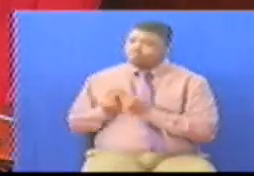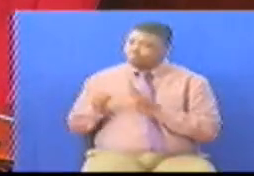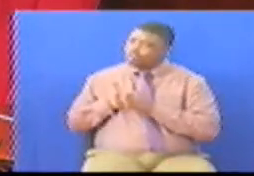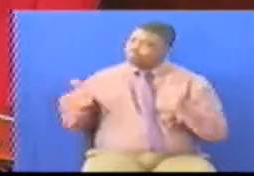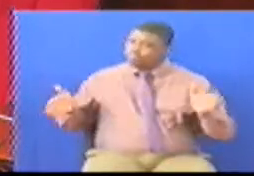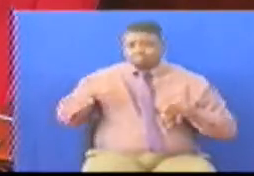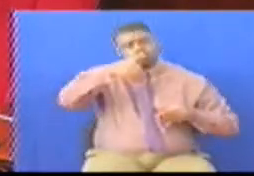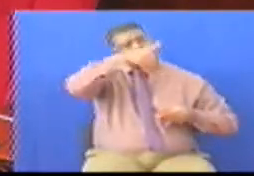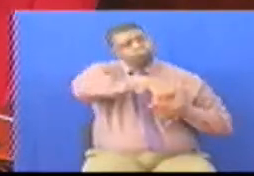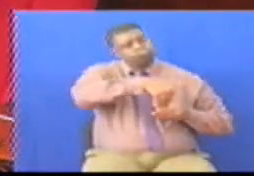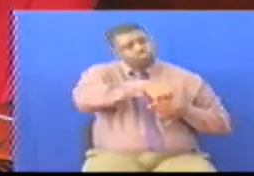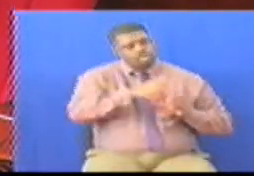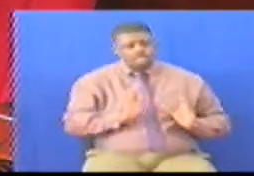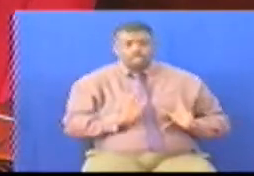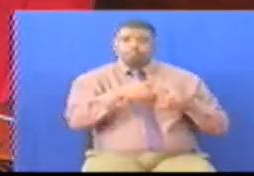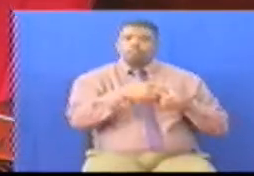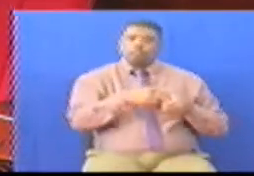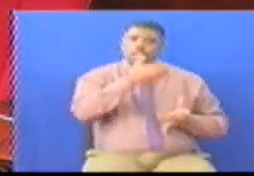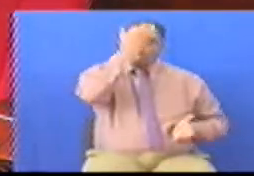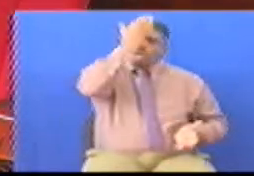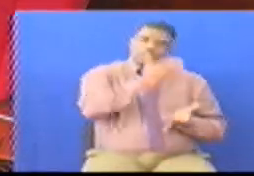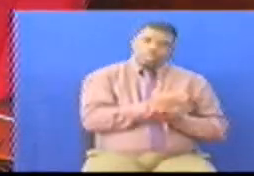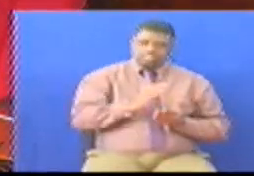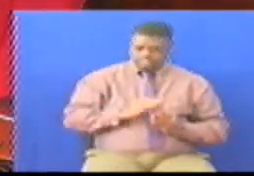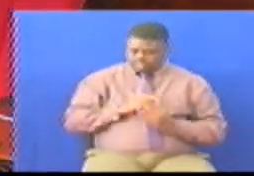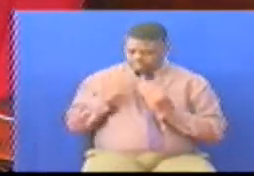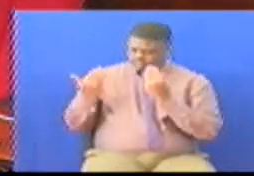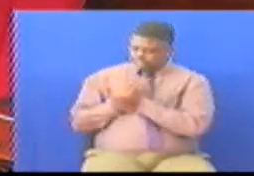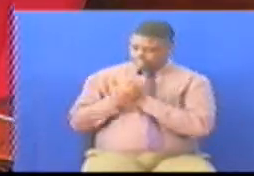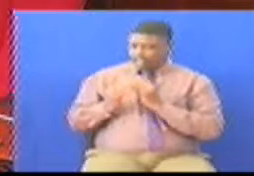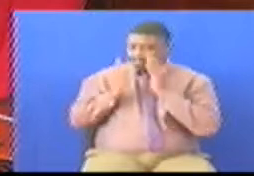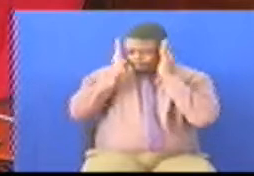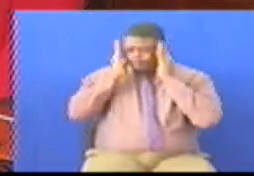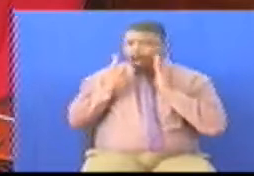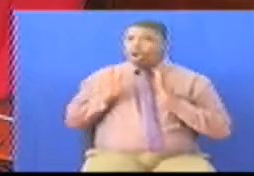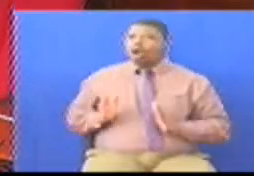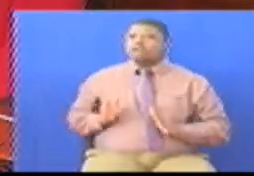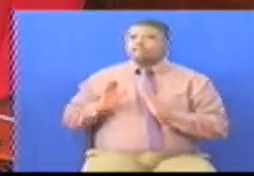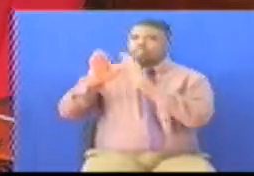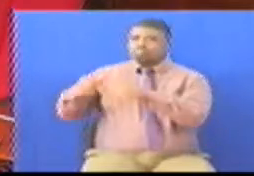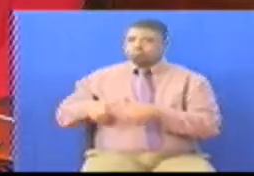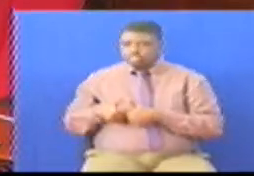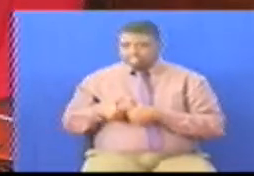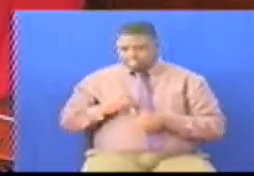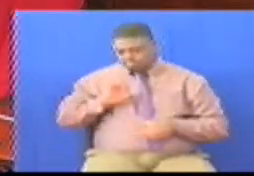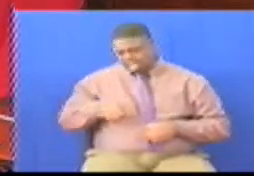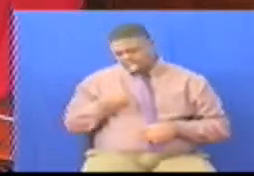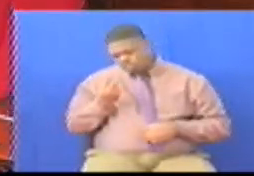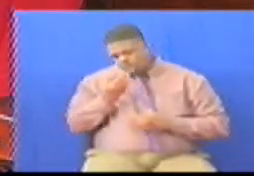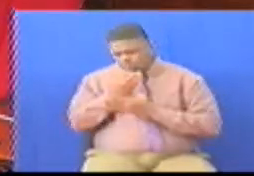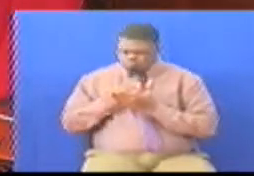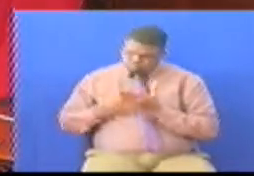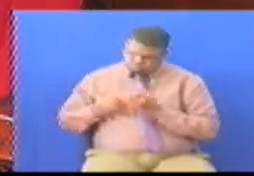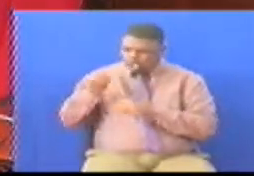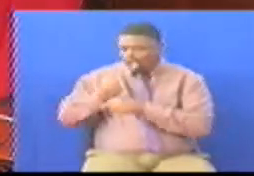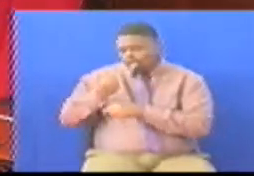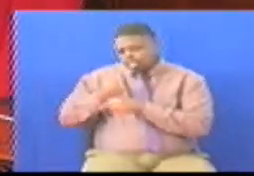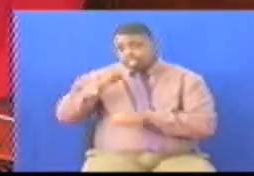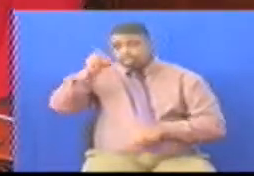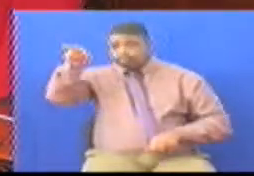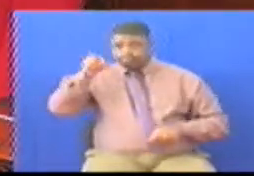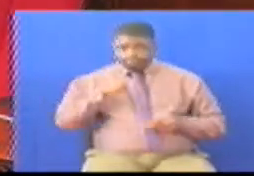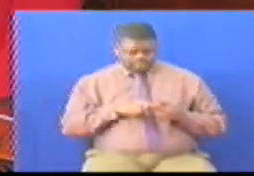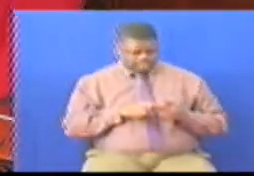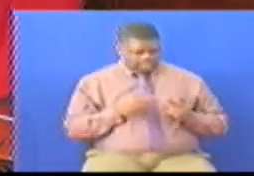kamati ya haki, kinga na maadili ya bunge ambayo pia nilitumikia katika kipindi cha miaka miwili na nusu. Na kama hiyo